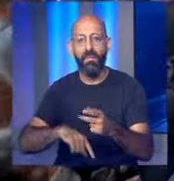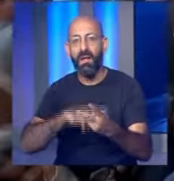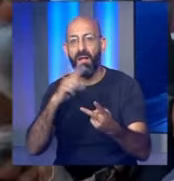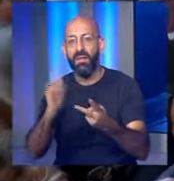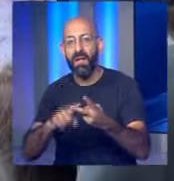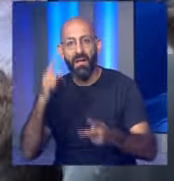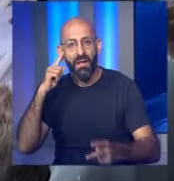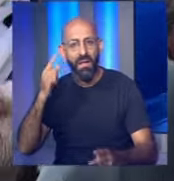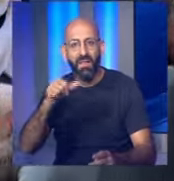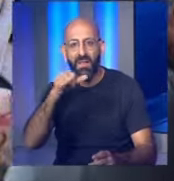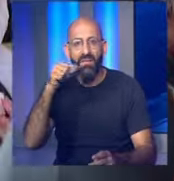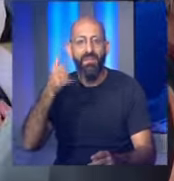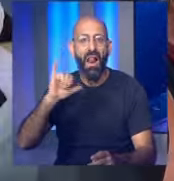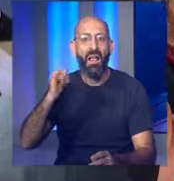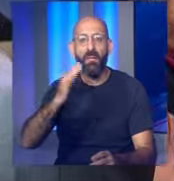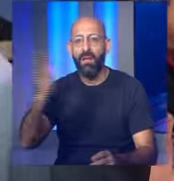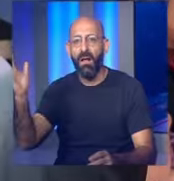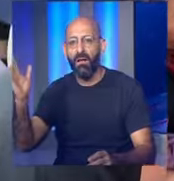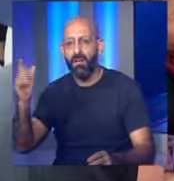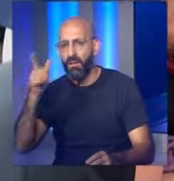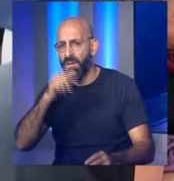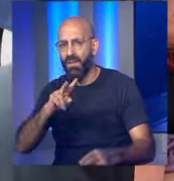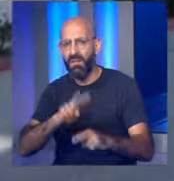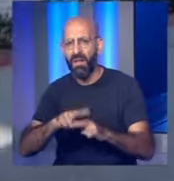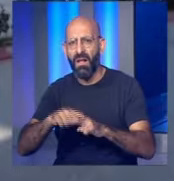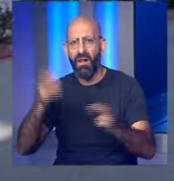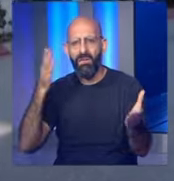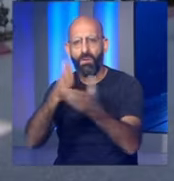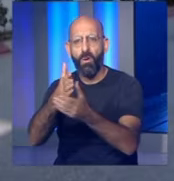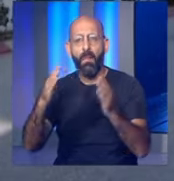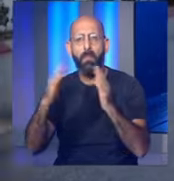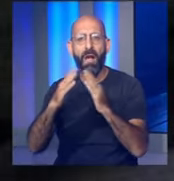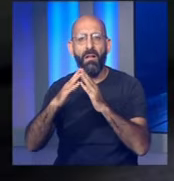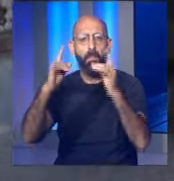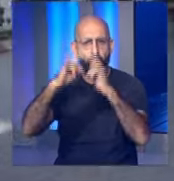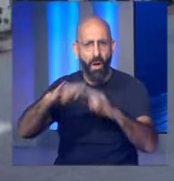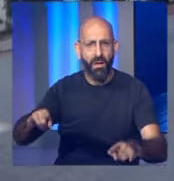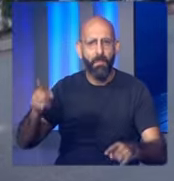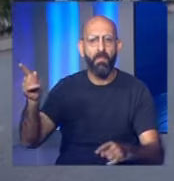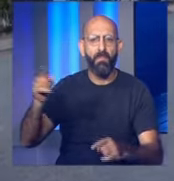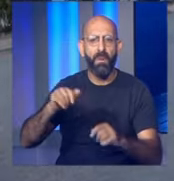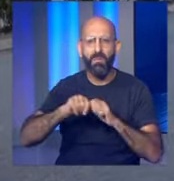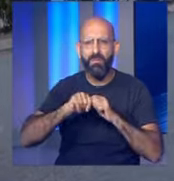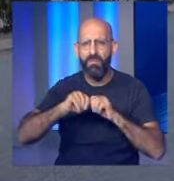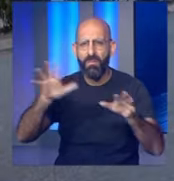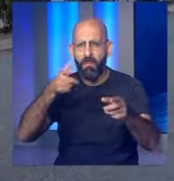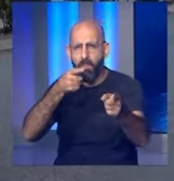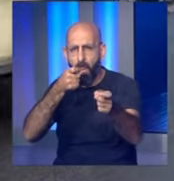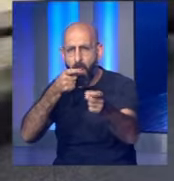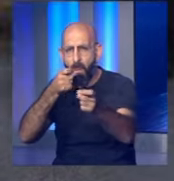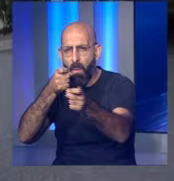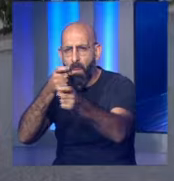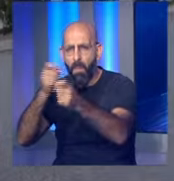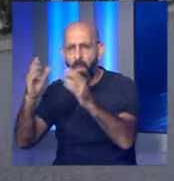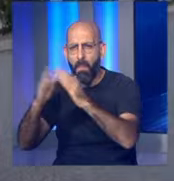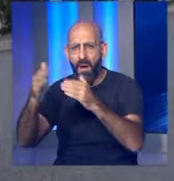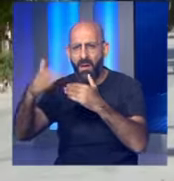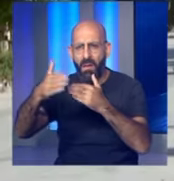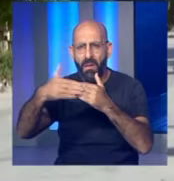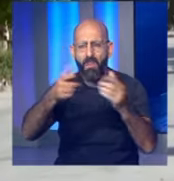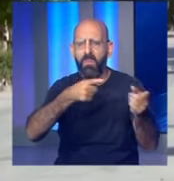بحسب مصادر عدة ومواطنين محاصرين. وفي الضفة الغربية المحتلة حاصرت قوات الاحتلال منزلا